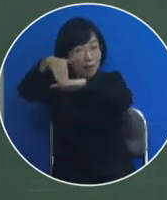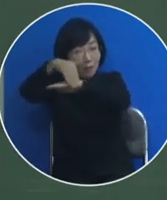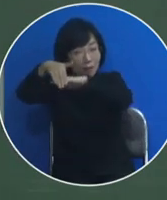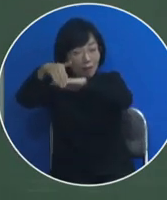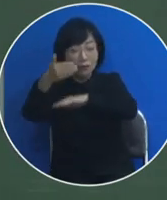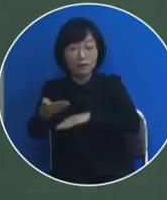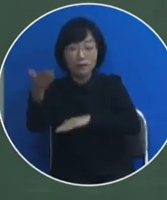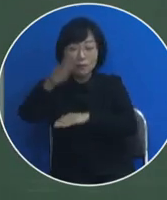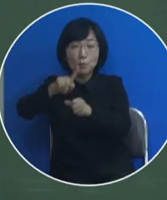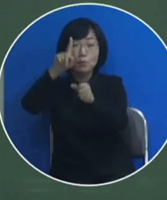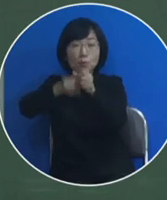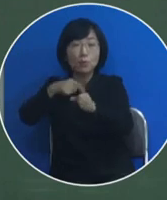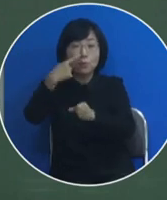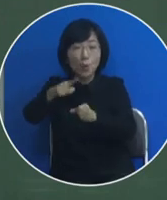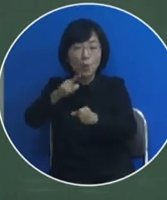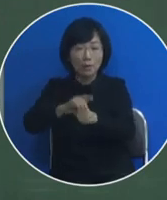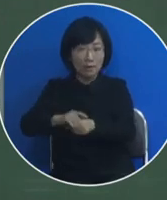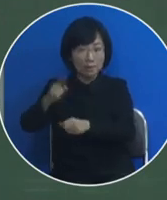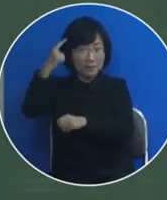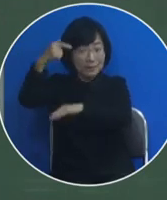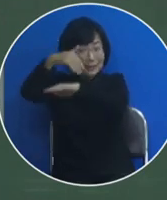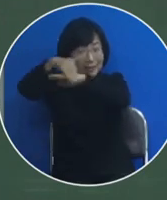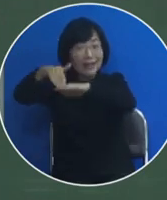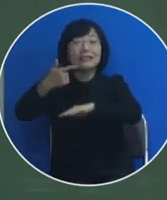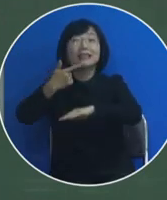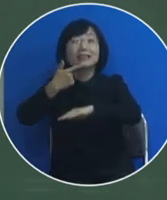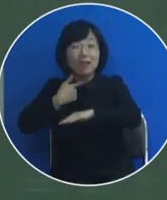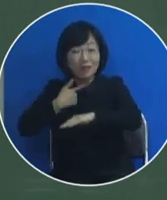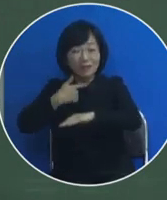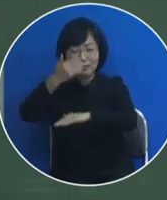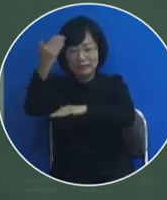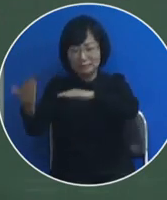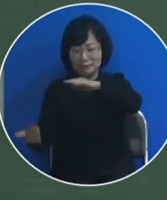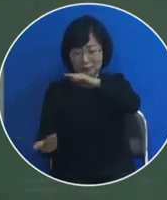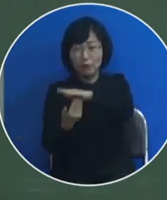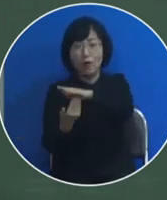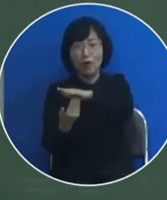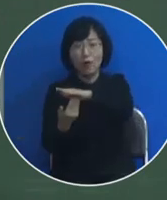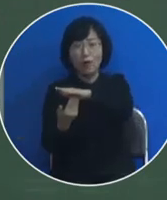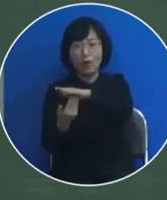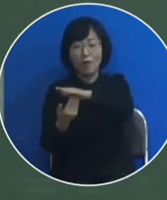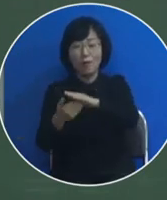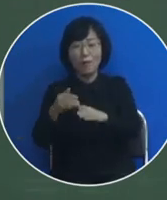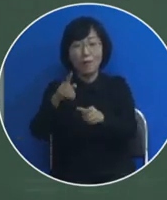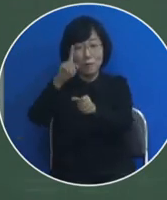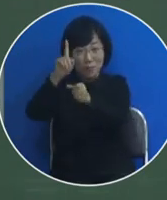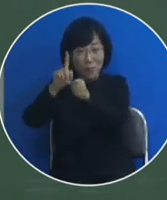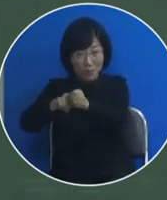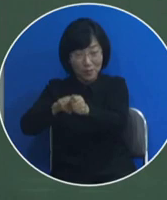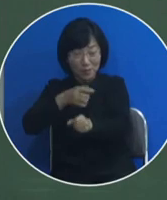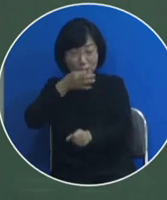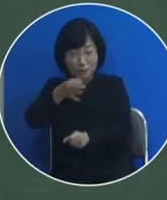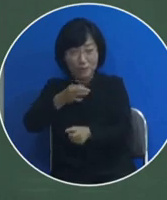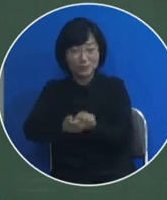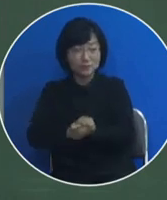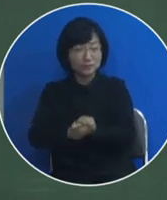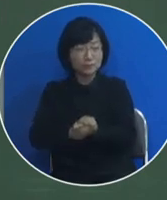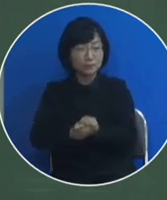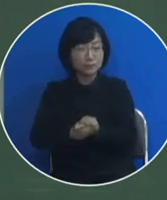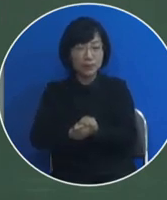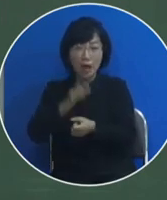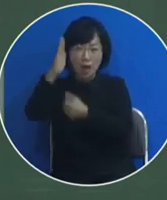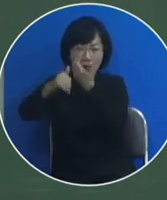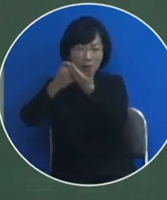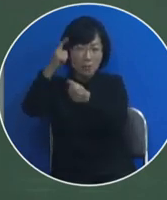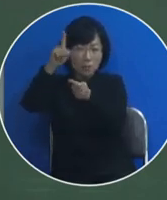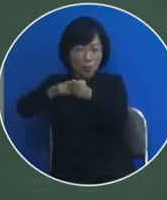something he is fulfilling. 아니, 하나님이 이루어 나가시는데 누가 막을 겁니까? If God is the one fulfilling it, who can block it? 이걸 볼 수 있어야 된다 이 말이에요.